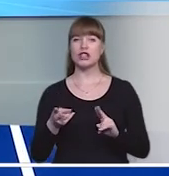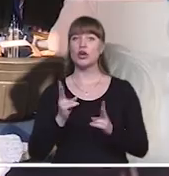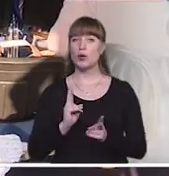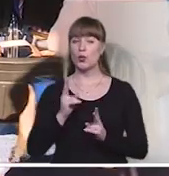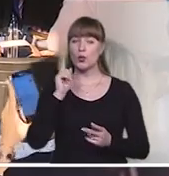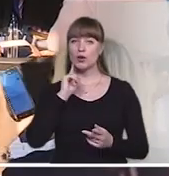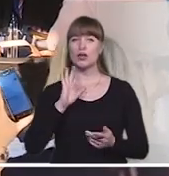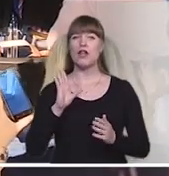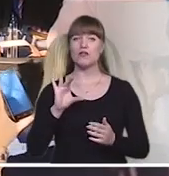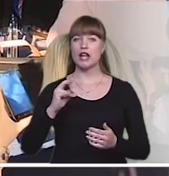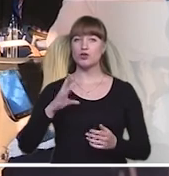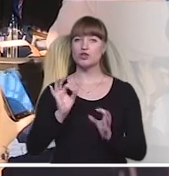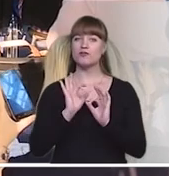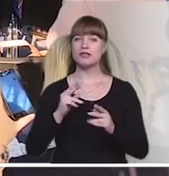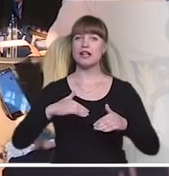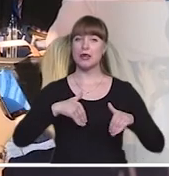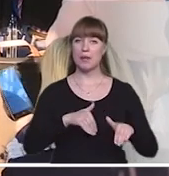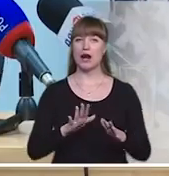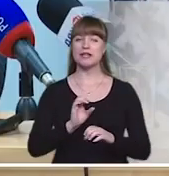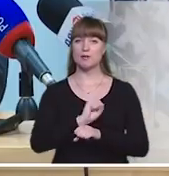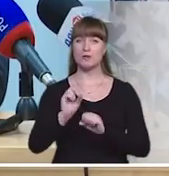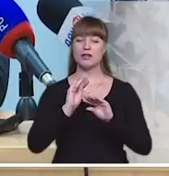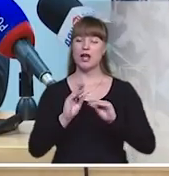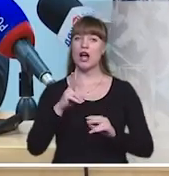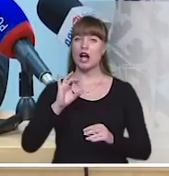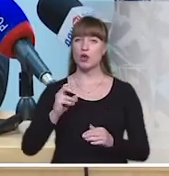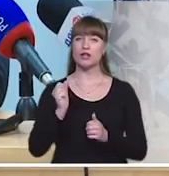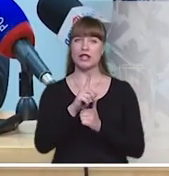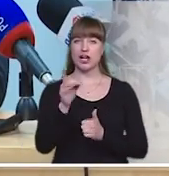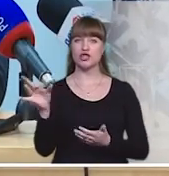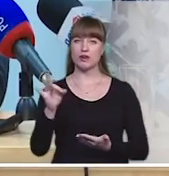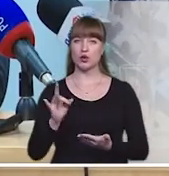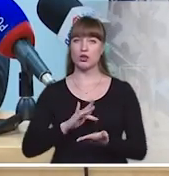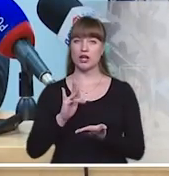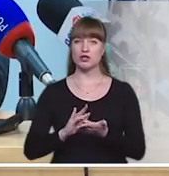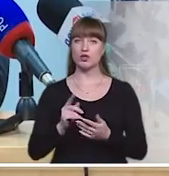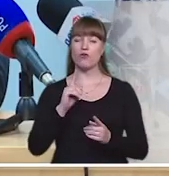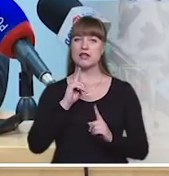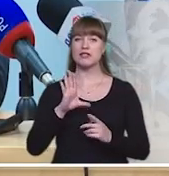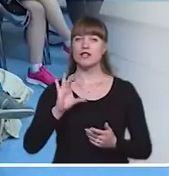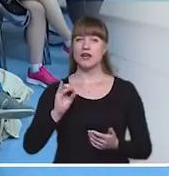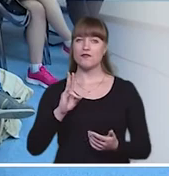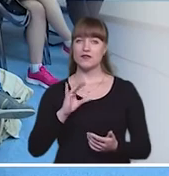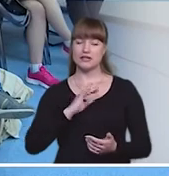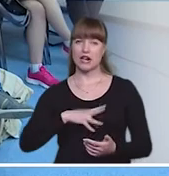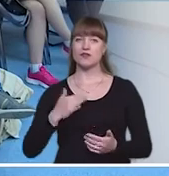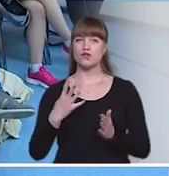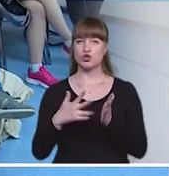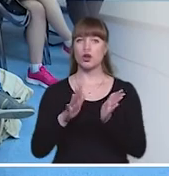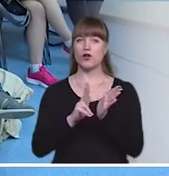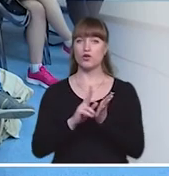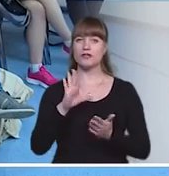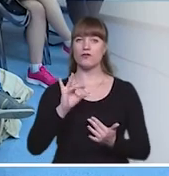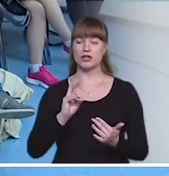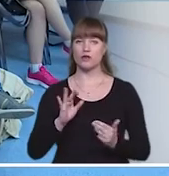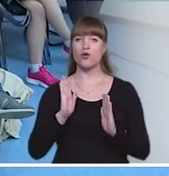кухни. Виталий Кушнарев рассказал, на параде Победы сформируют колонны от каждого района и городского совета ветеранов. 48 фронтовиков проедут